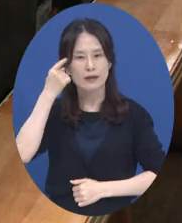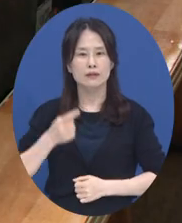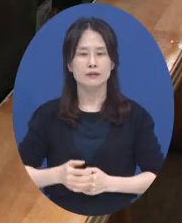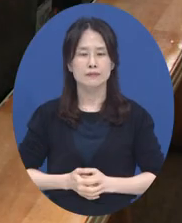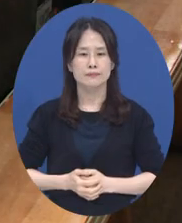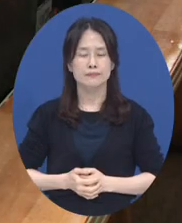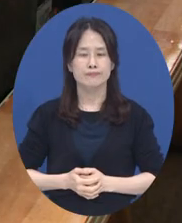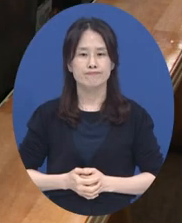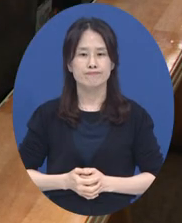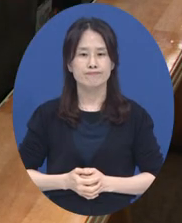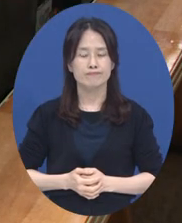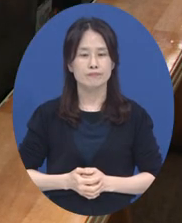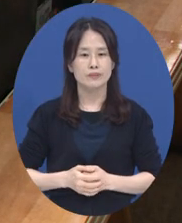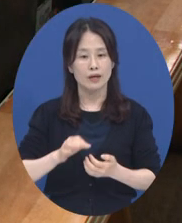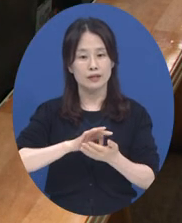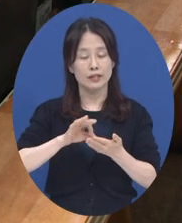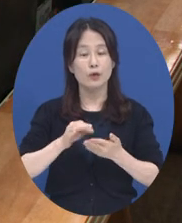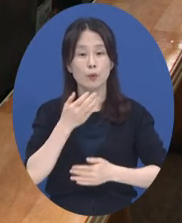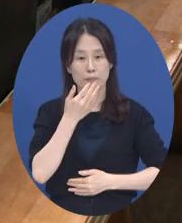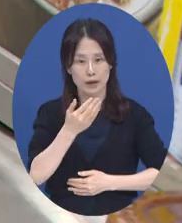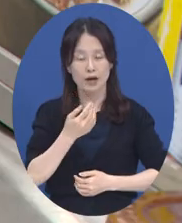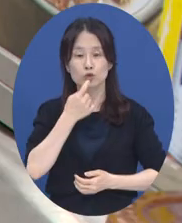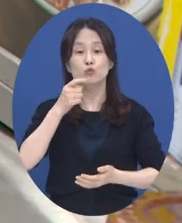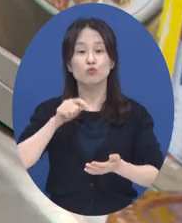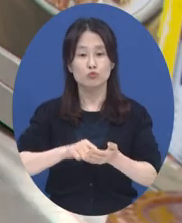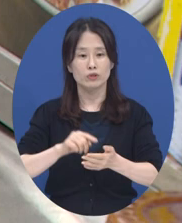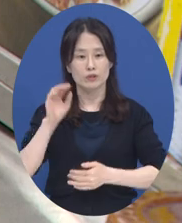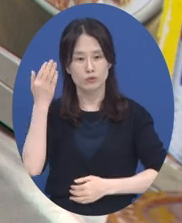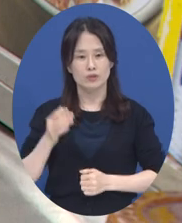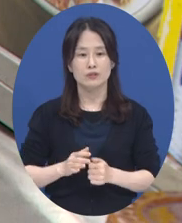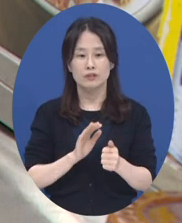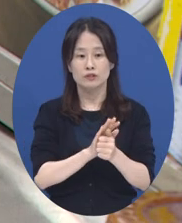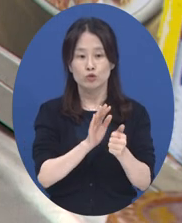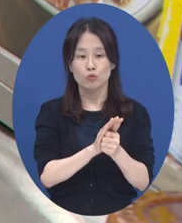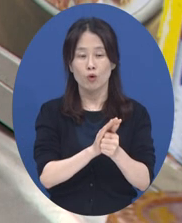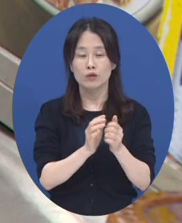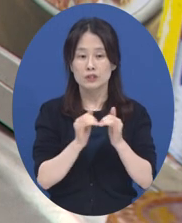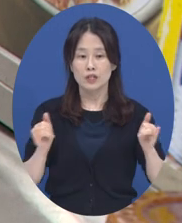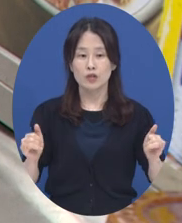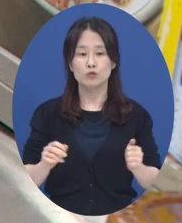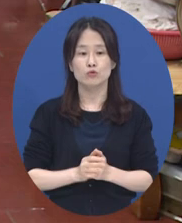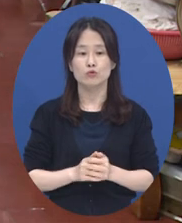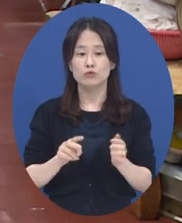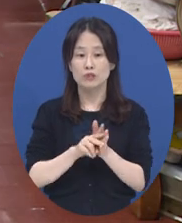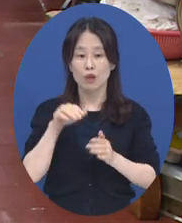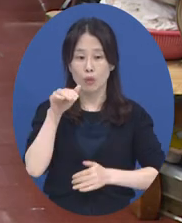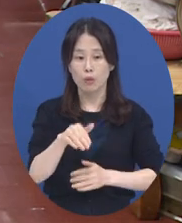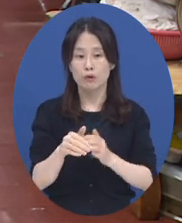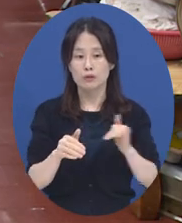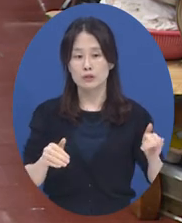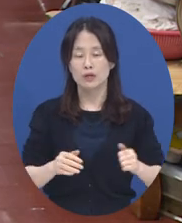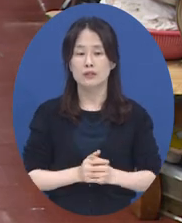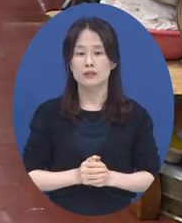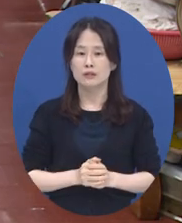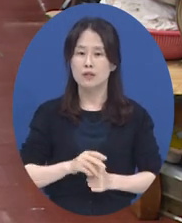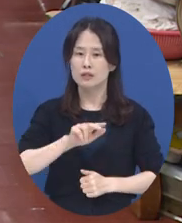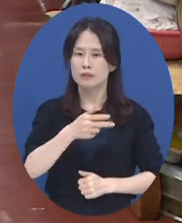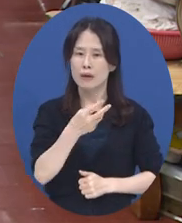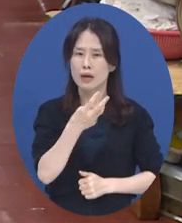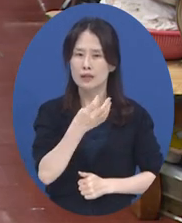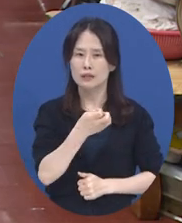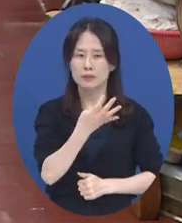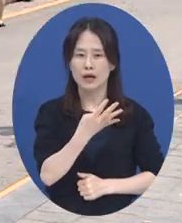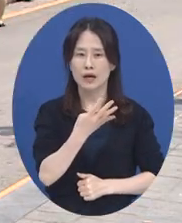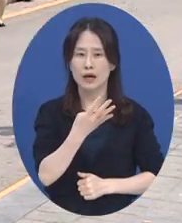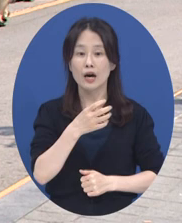생각되며 문턱도 더 낮아졌습니다. 지원 대상 중 저신용자는 개인 신용평점